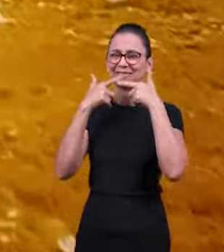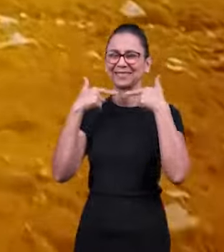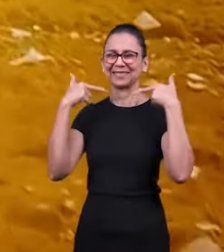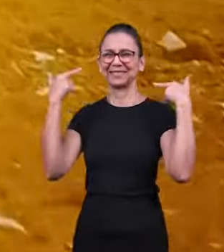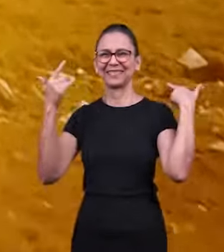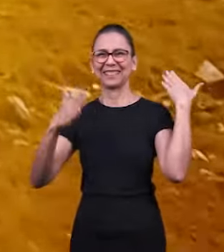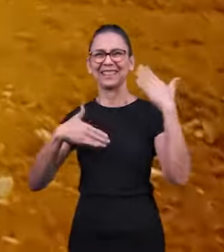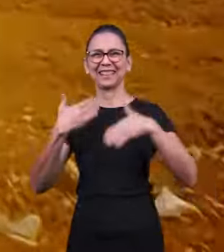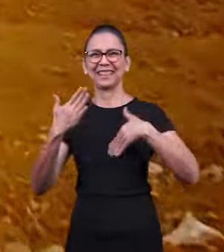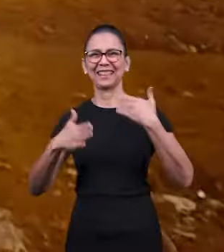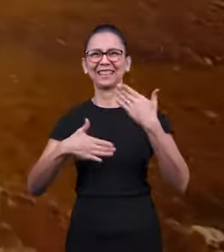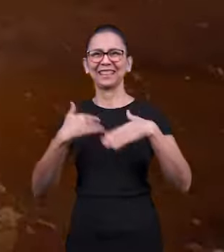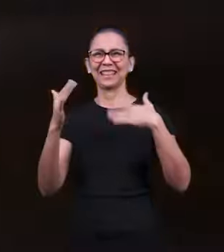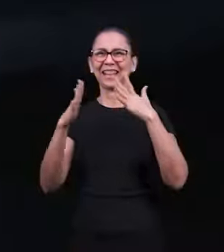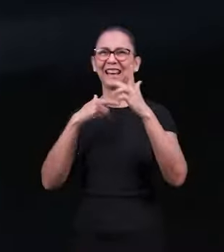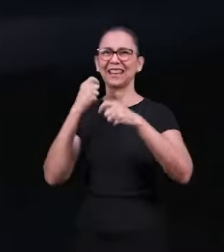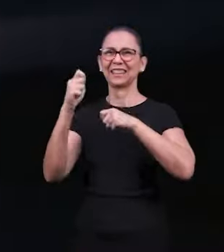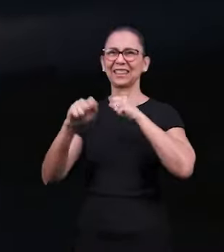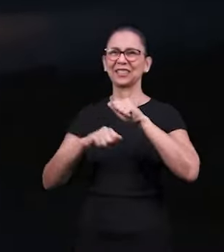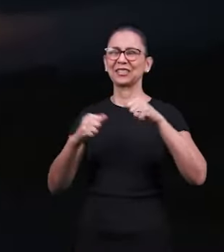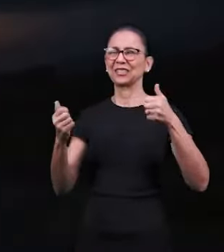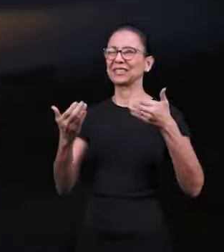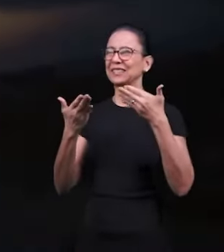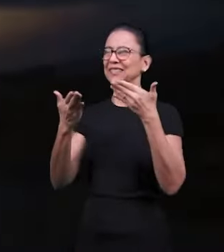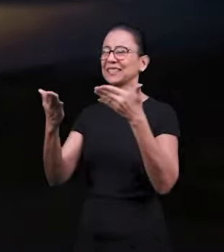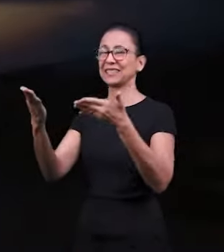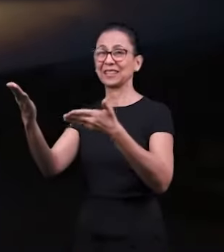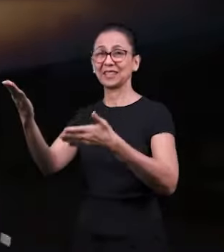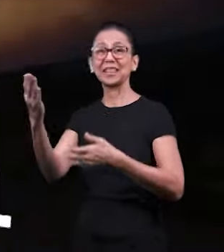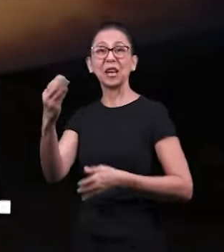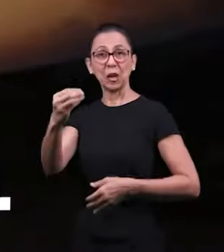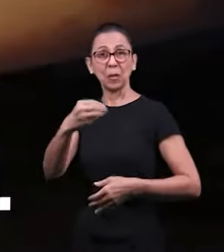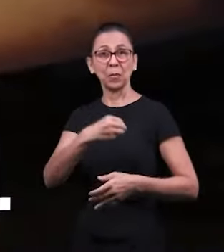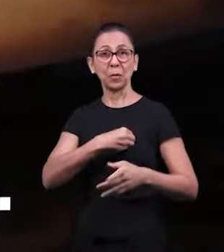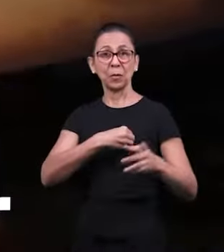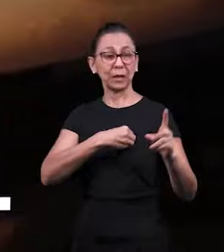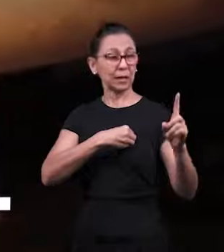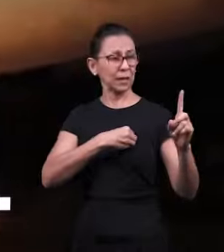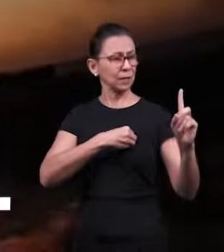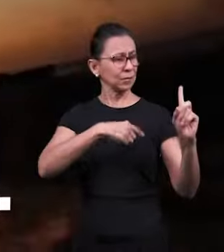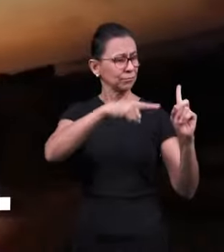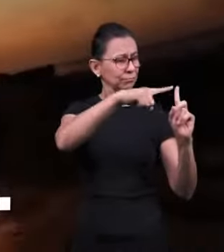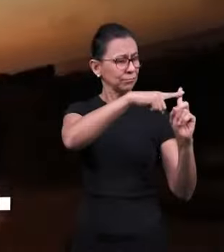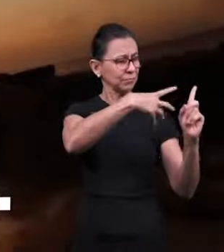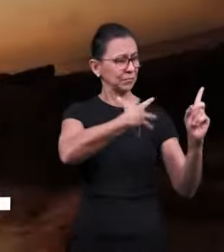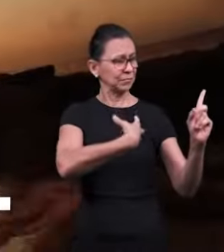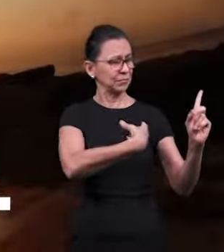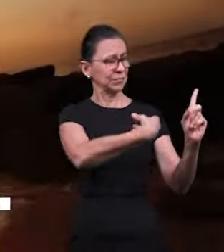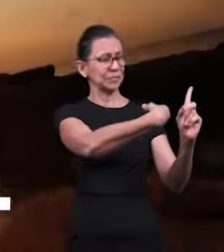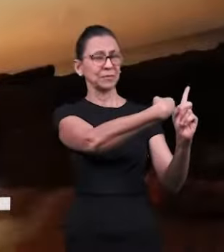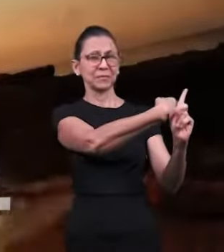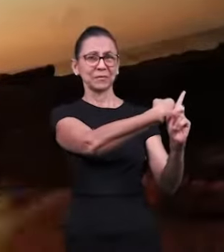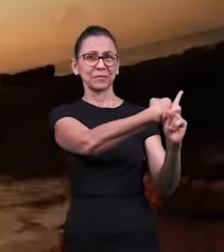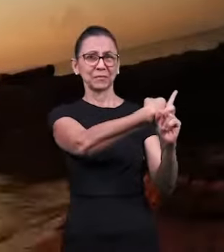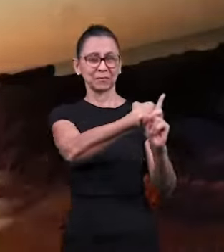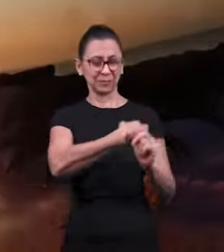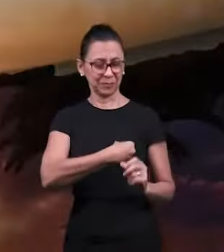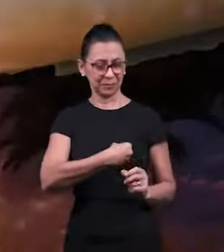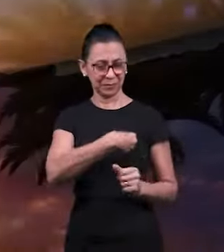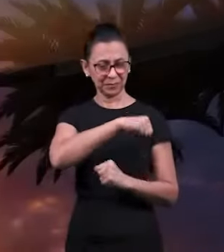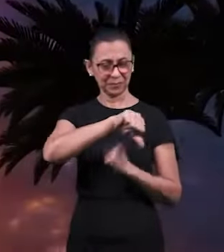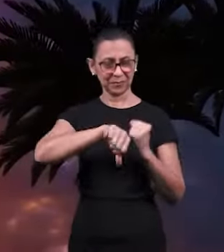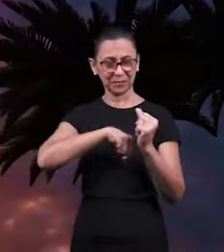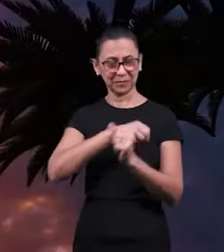аллилуйя Господу моему, ибо Он спас, грех мой искупил